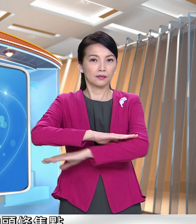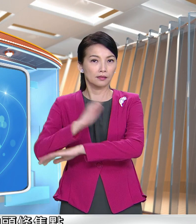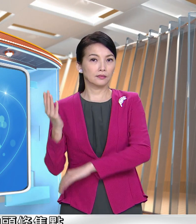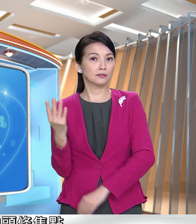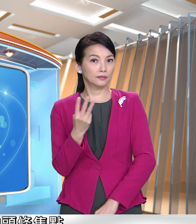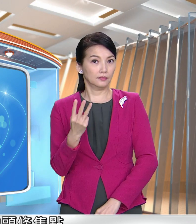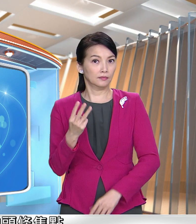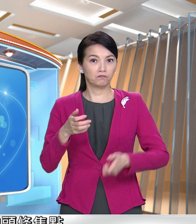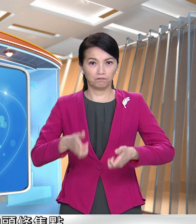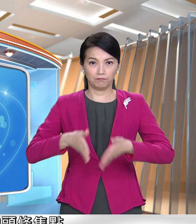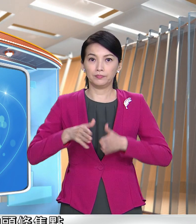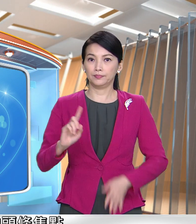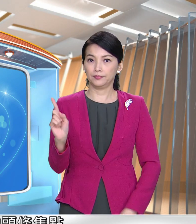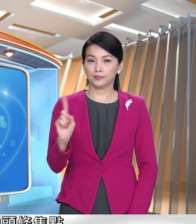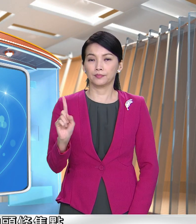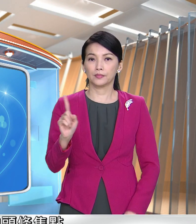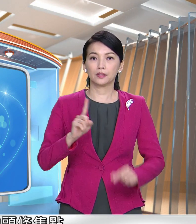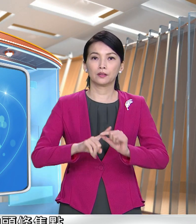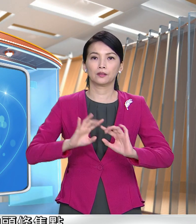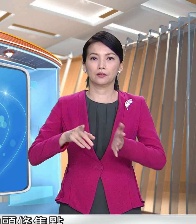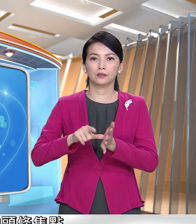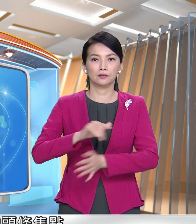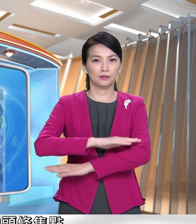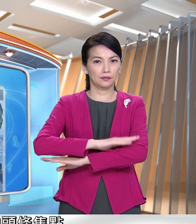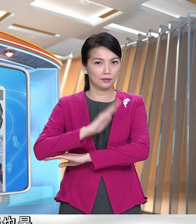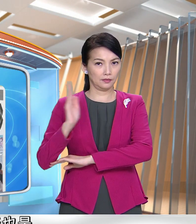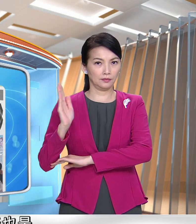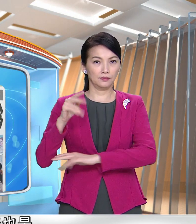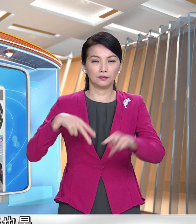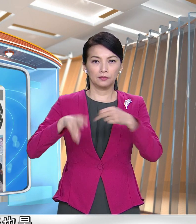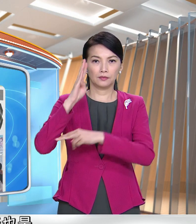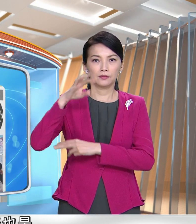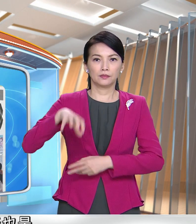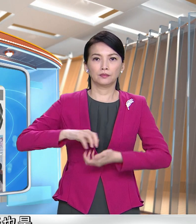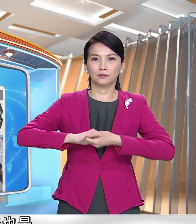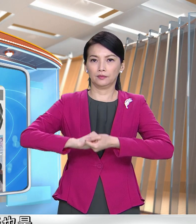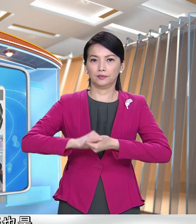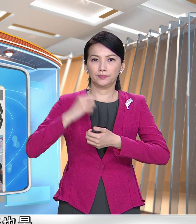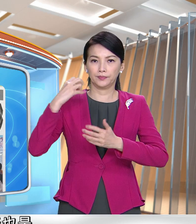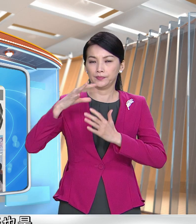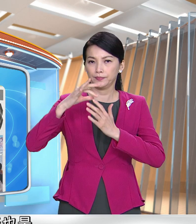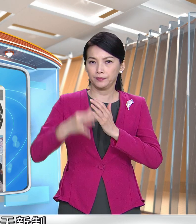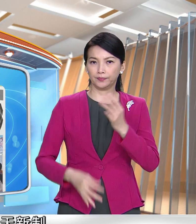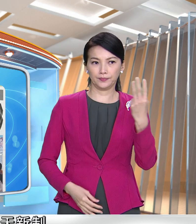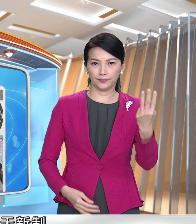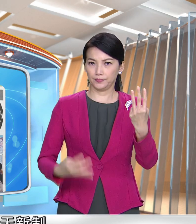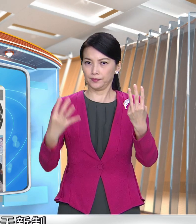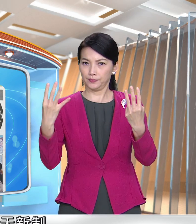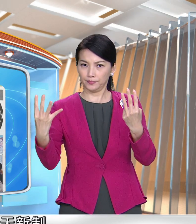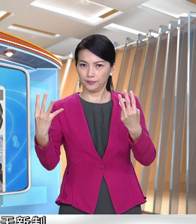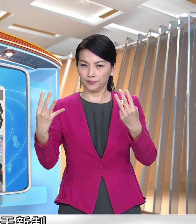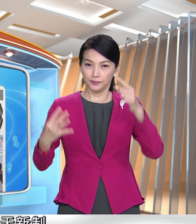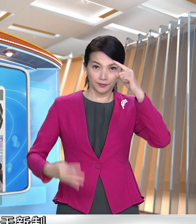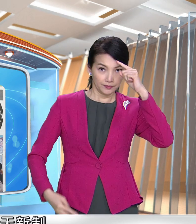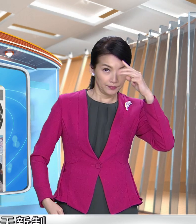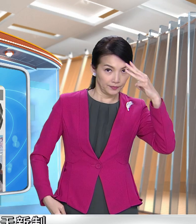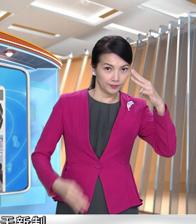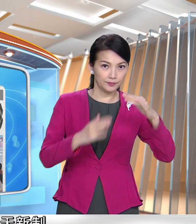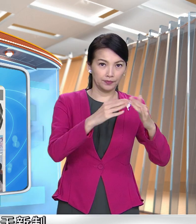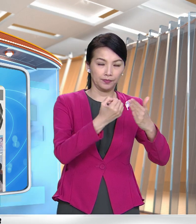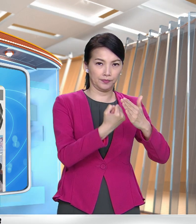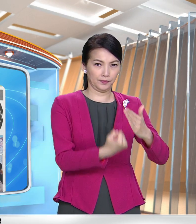来关心各大报的头条焦点。中国时报的头条也是行政院拍板3+4新